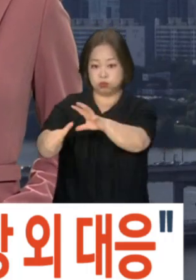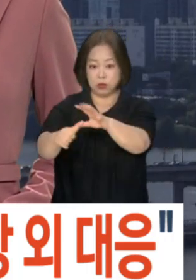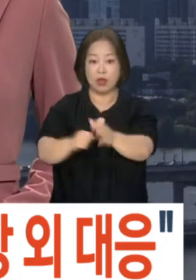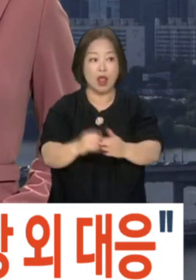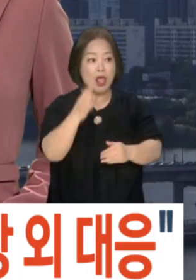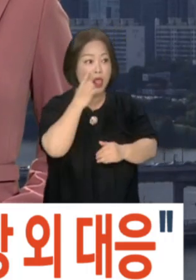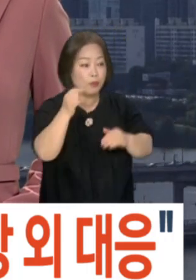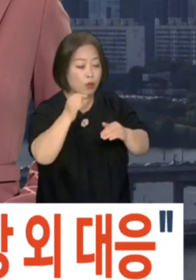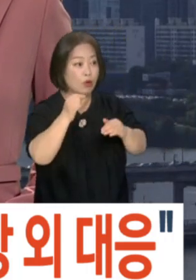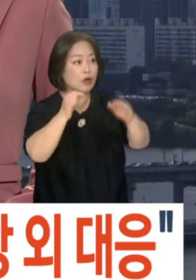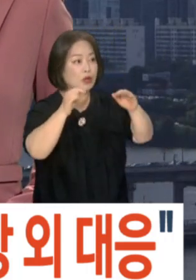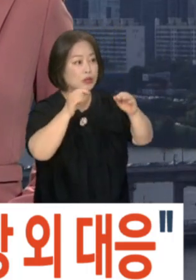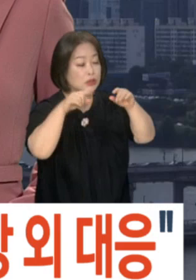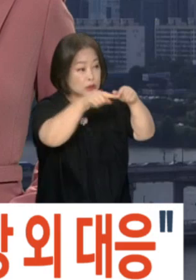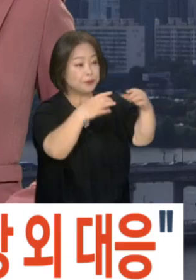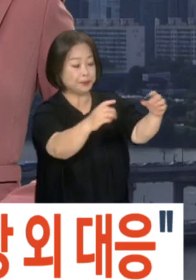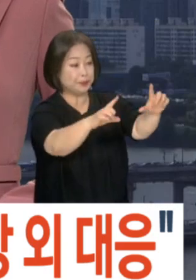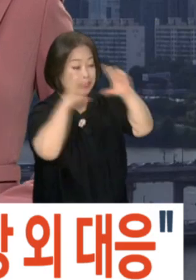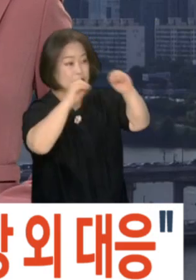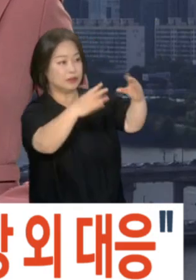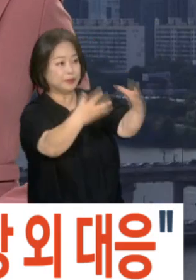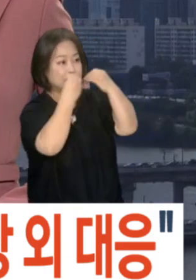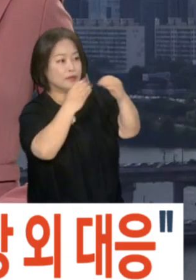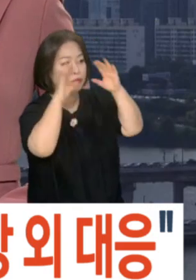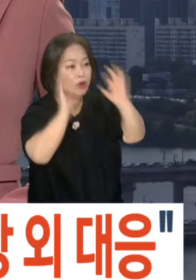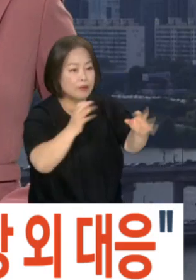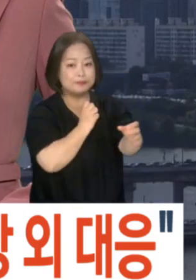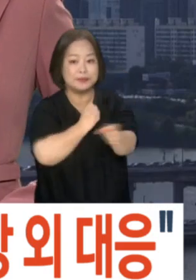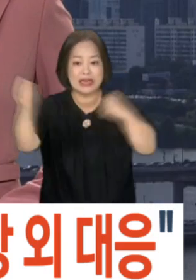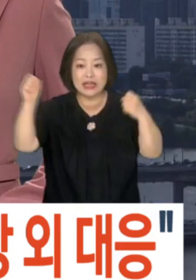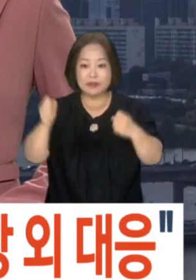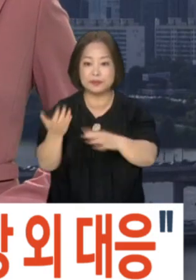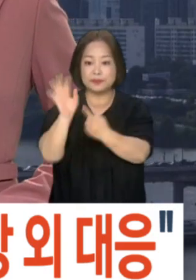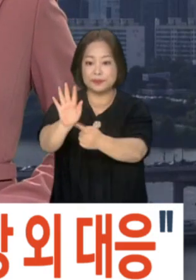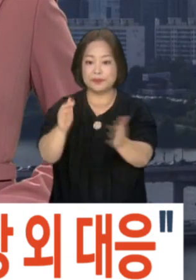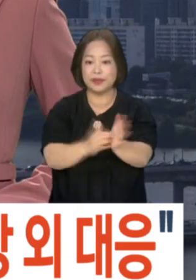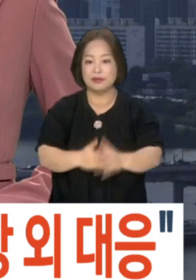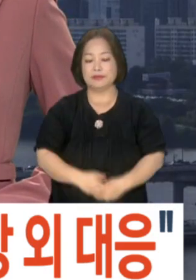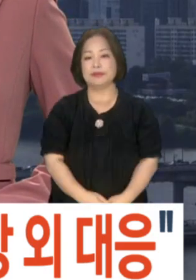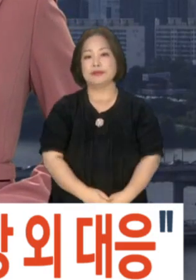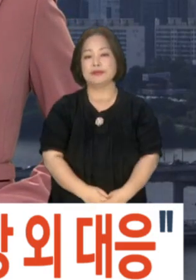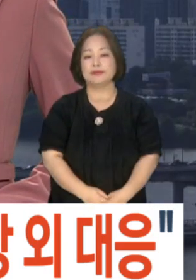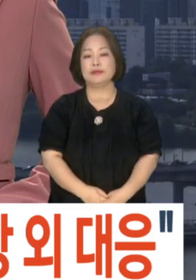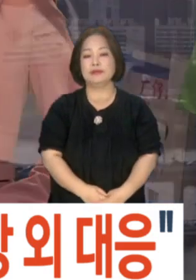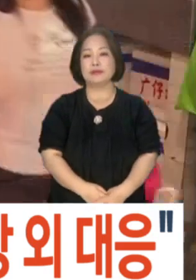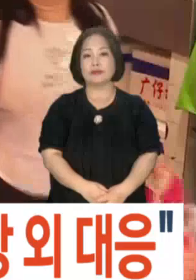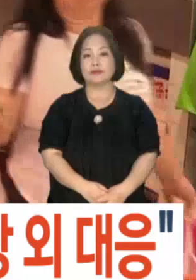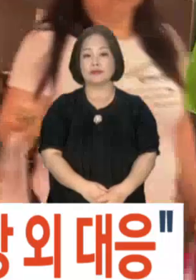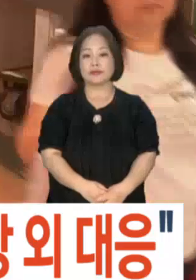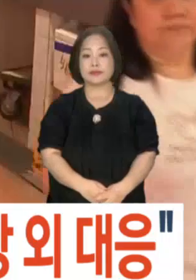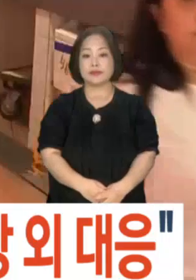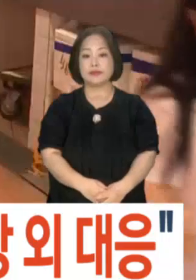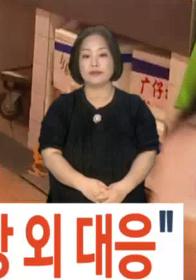강한 대응에 당혹감이 확산하고 있다고 합니다. 도쿄 박상현 특파원입니다.